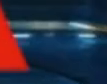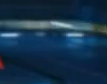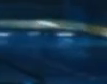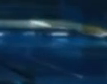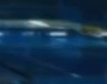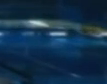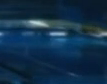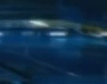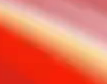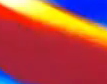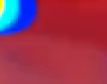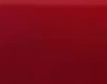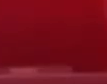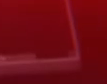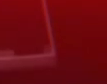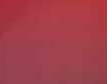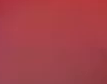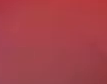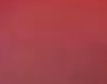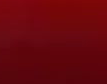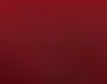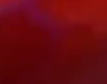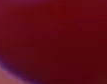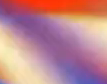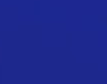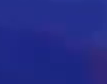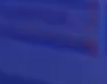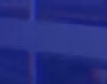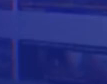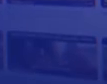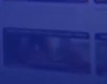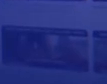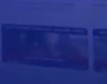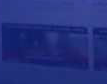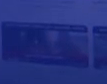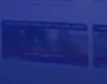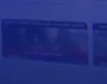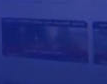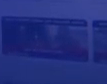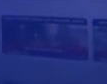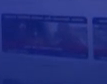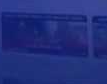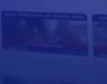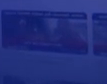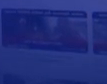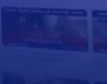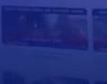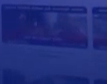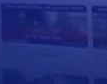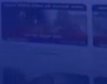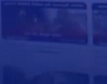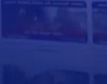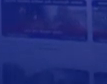ඕනේ. රටේ ලෝකෙ සිදුවන උණුසුම් පුව දැනගන්න සියත නිවුස් YouTube channel එක අදම subscribe කරන්න.